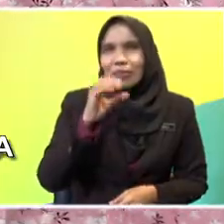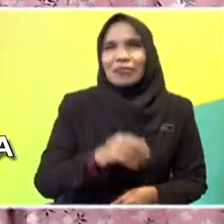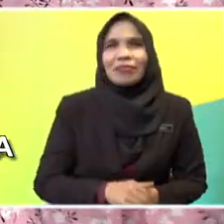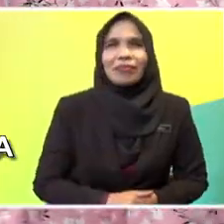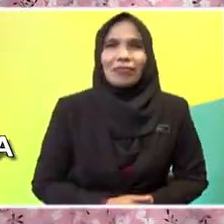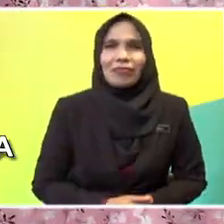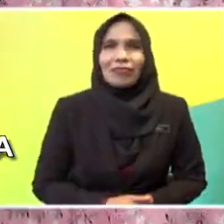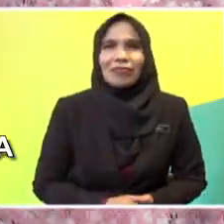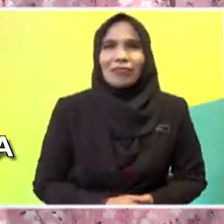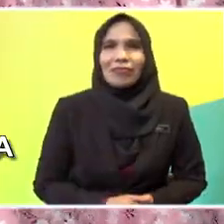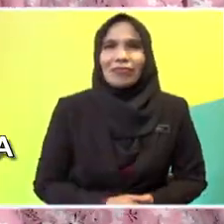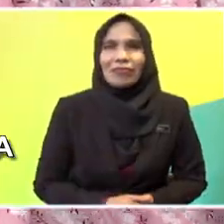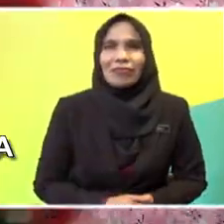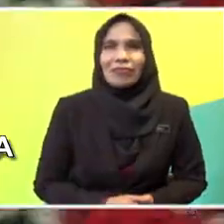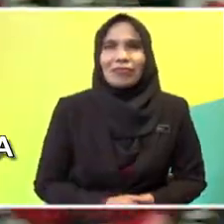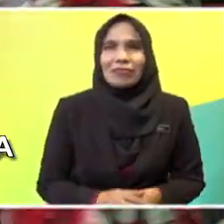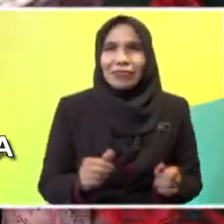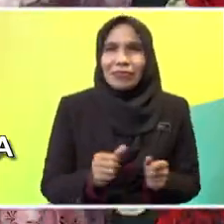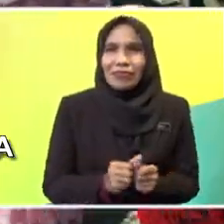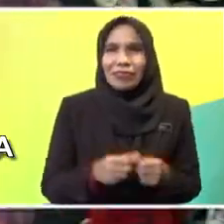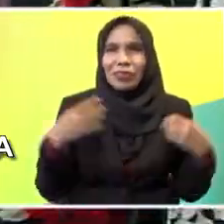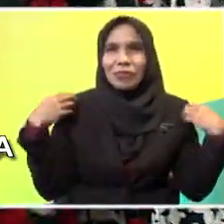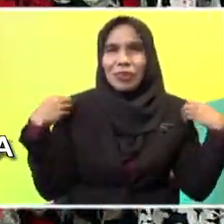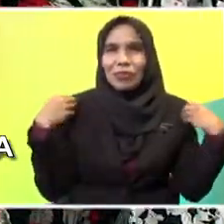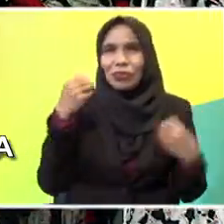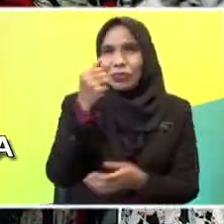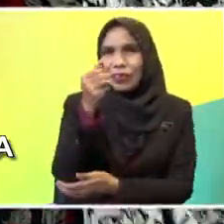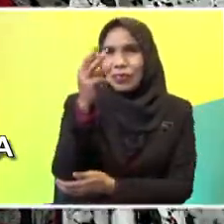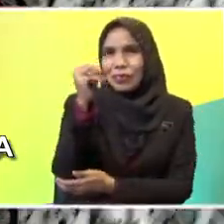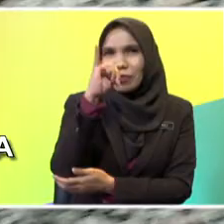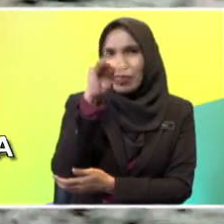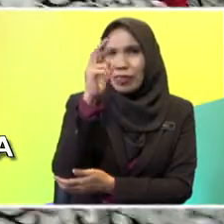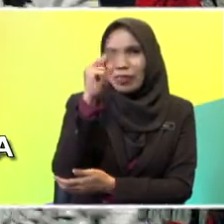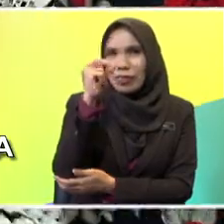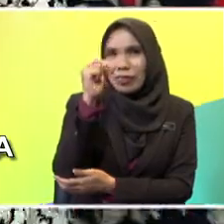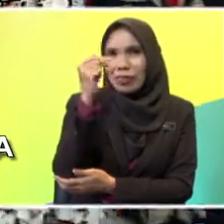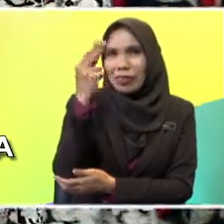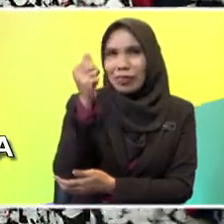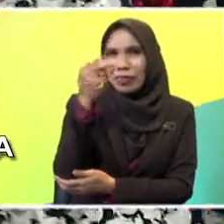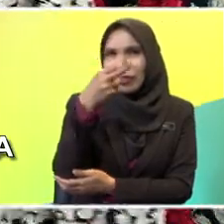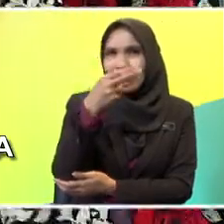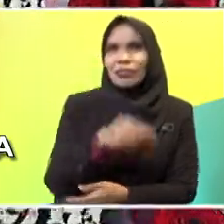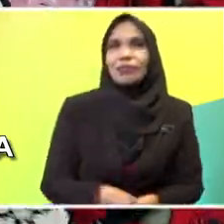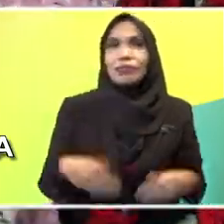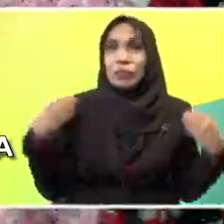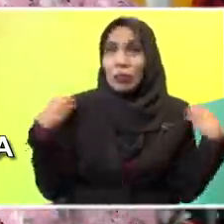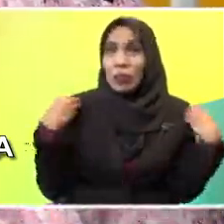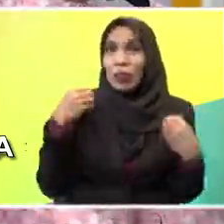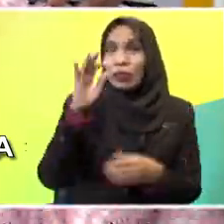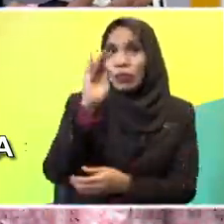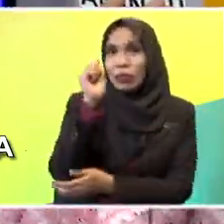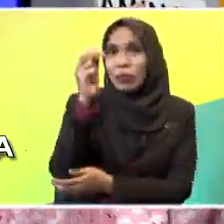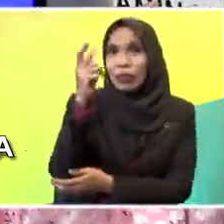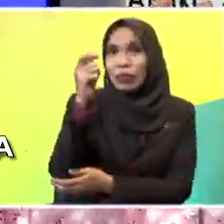baju Aminah dan Suhaili. Ini pula baju siapa ya? Wah, kita ada baju Fatihah. Fatihah